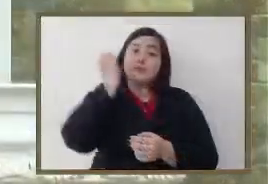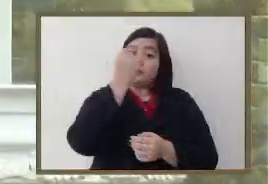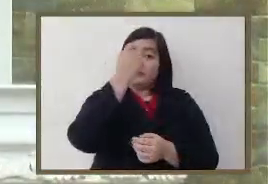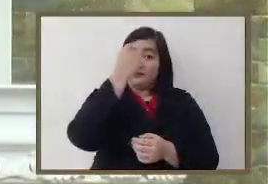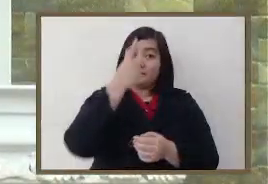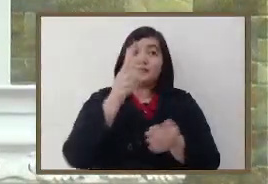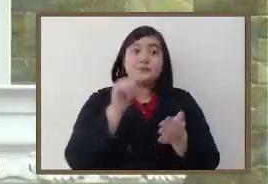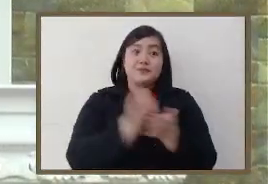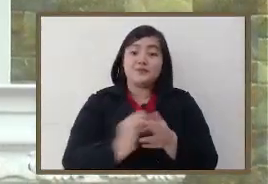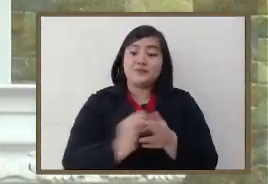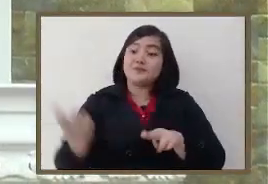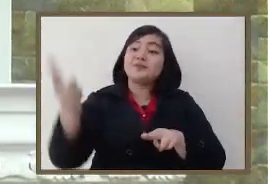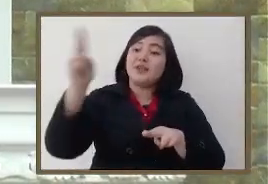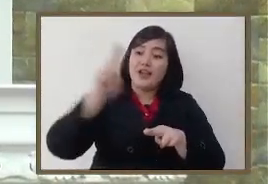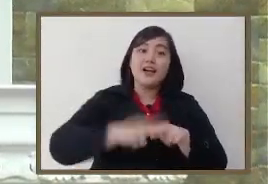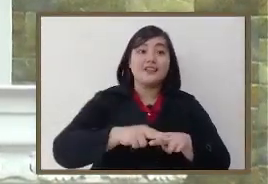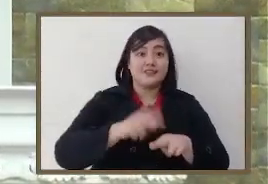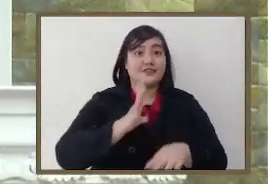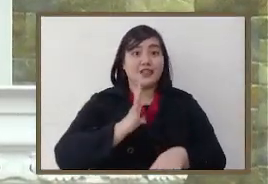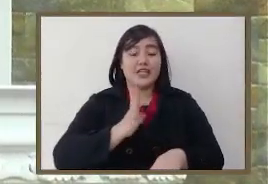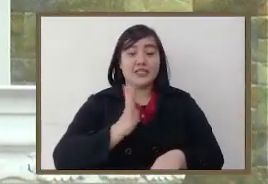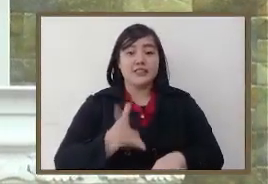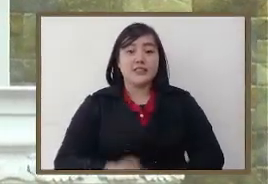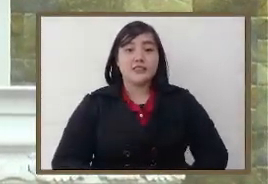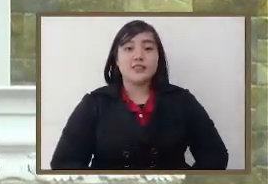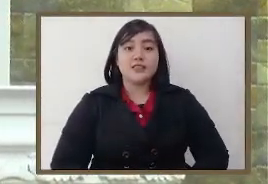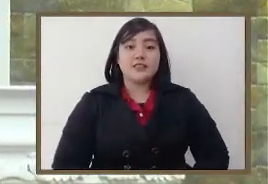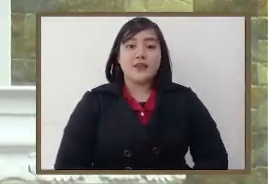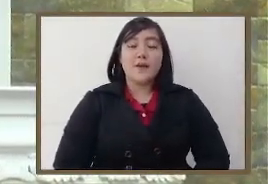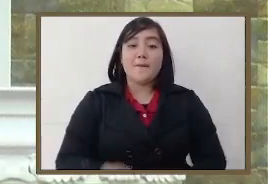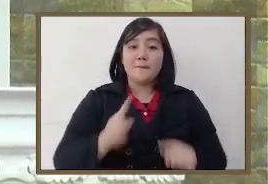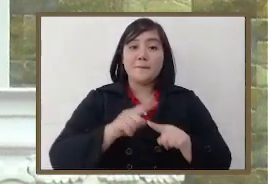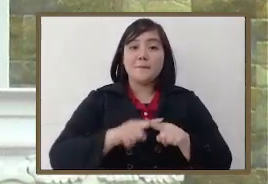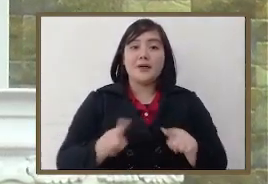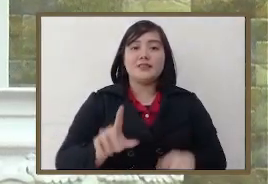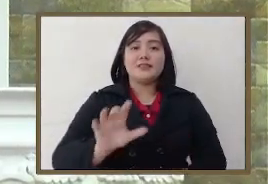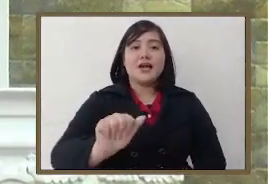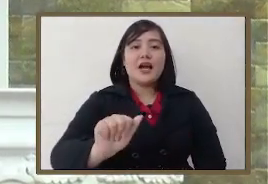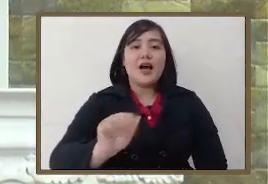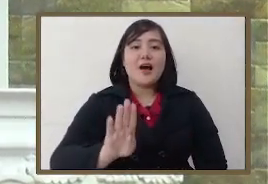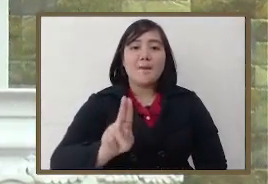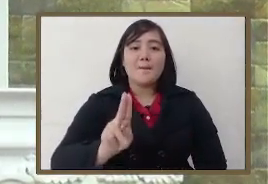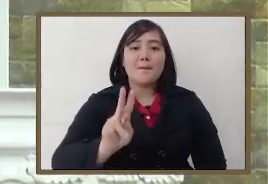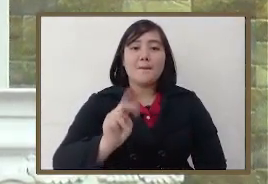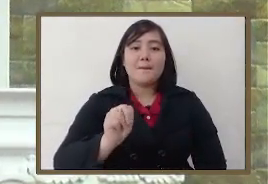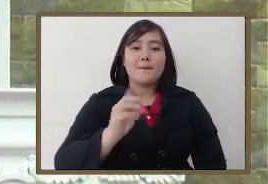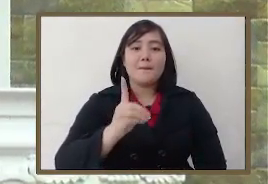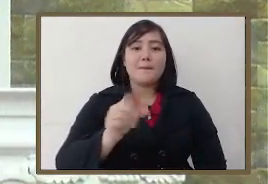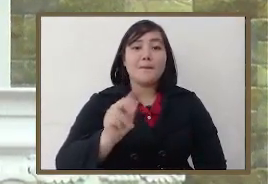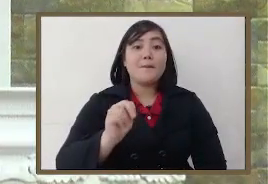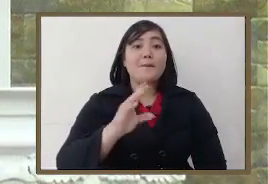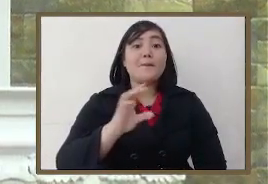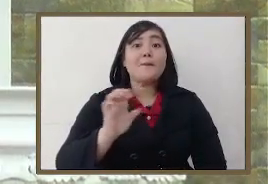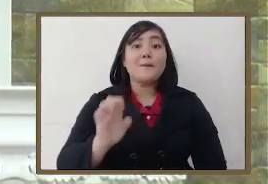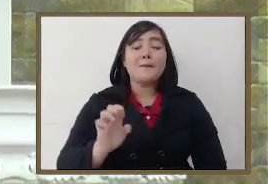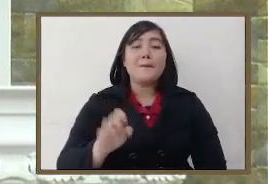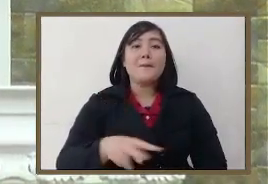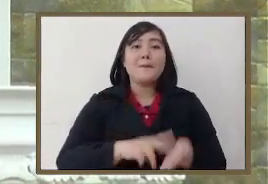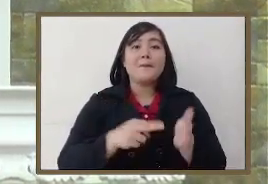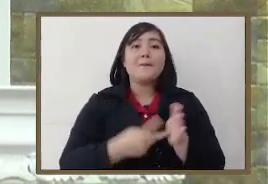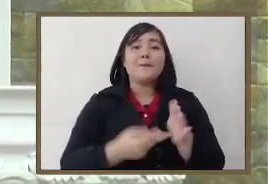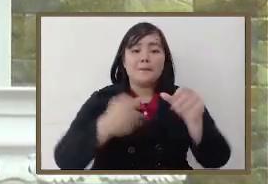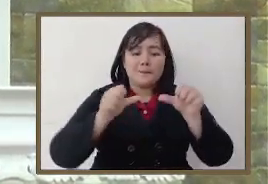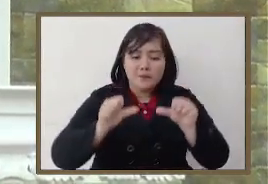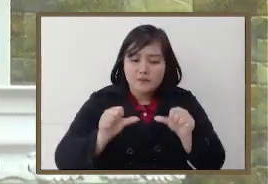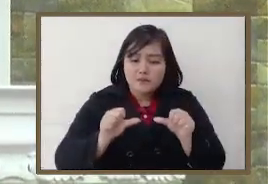is okay because may dadagdag. Pero ang abundance, mga kapatid, sabi ng Panginoon, kinakailangan o ni Peter, dagdagan nyo